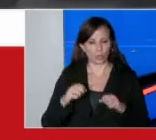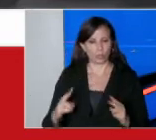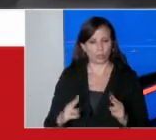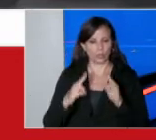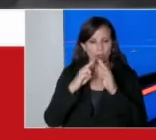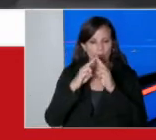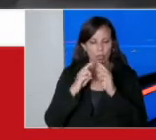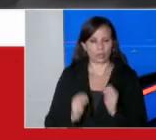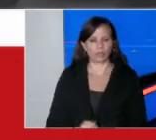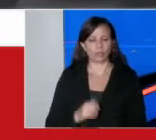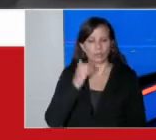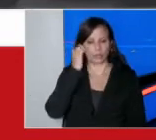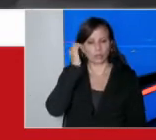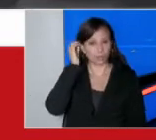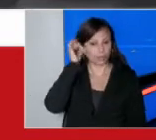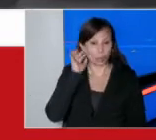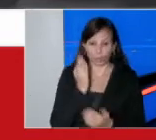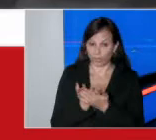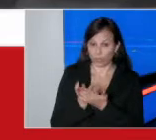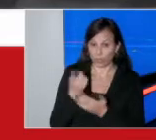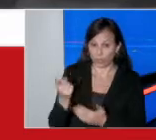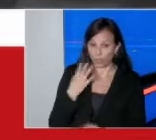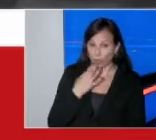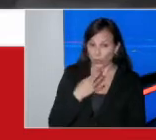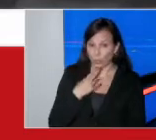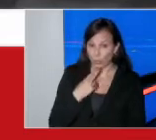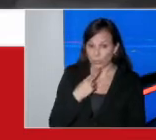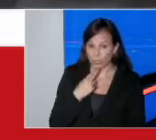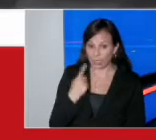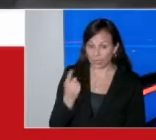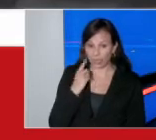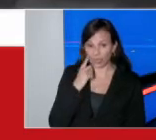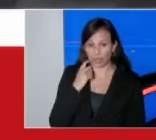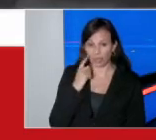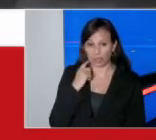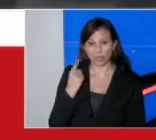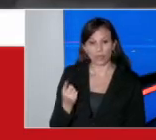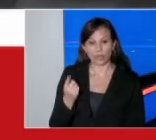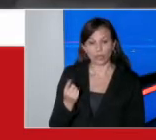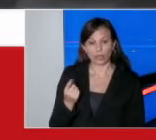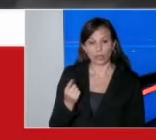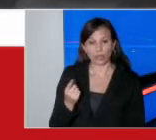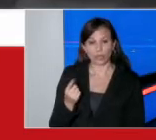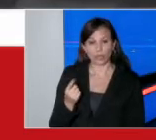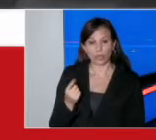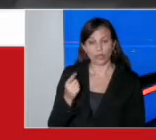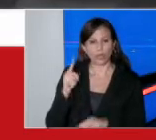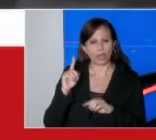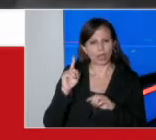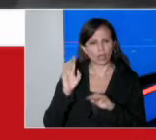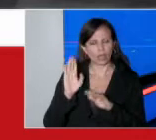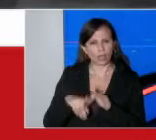בצרפת. עכשיו, עצם העובדה שהוא יהודי, עצם העובדה, אגב, שהוא נידון על ידי בית משפט לפחות פעם